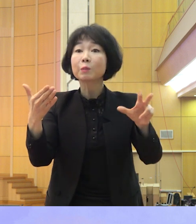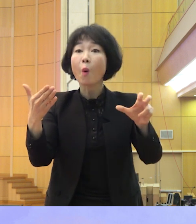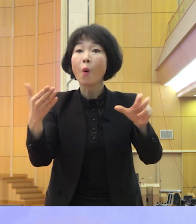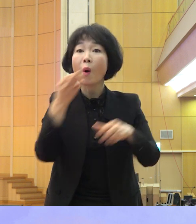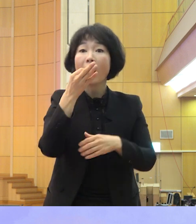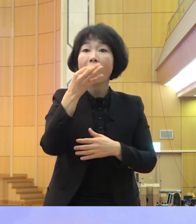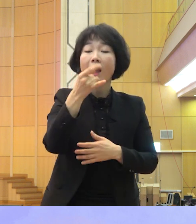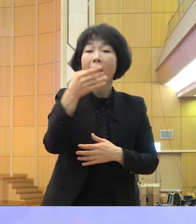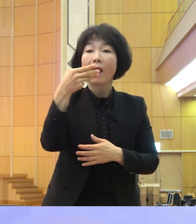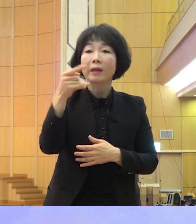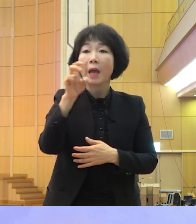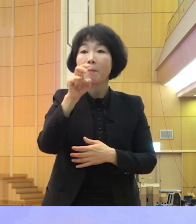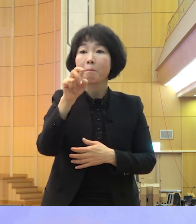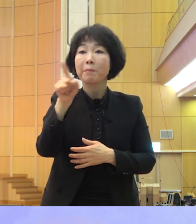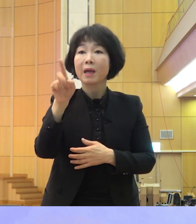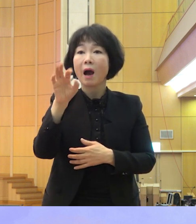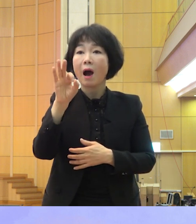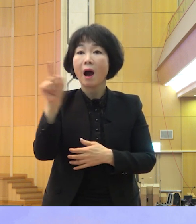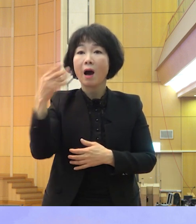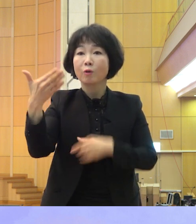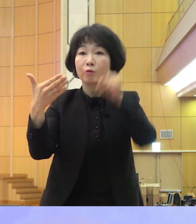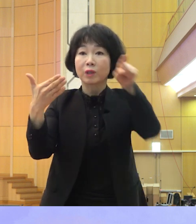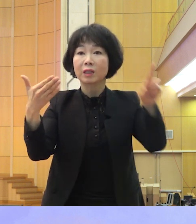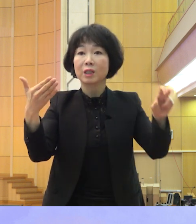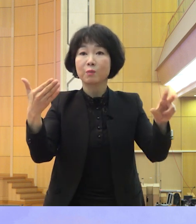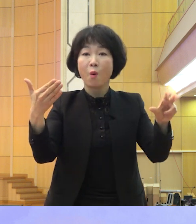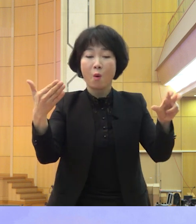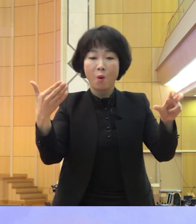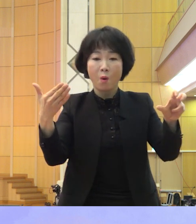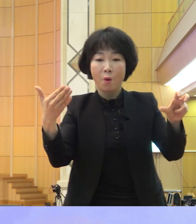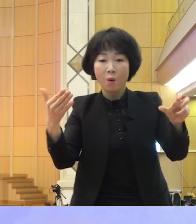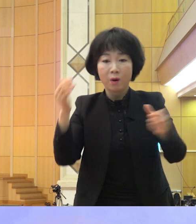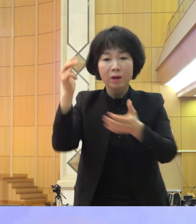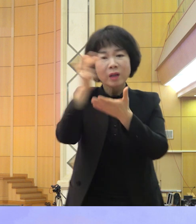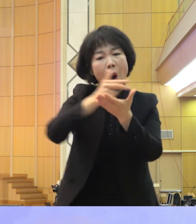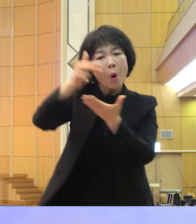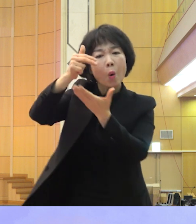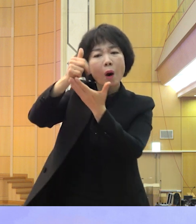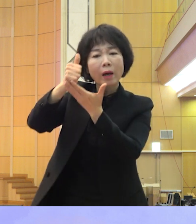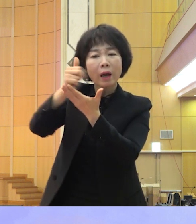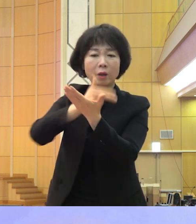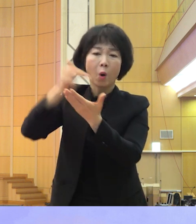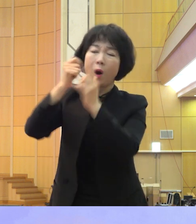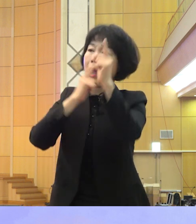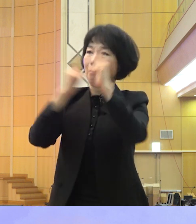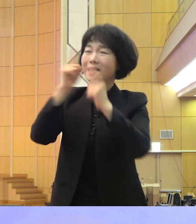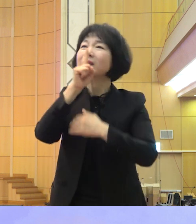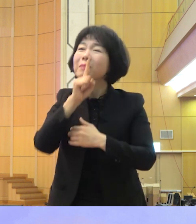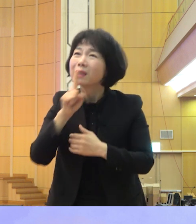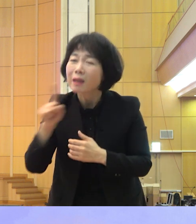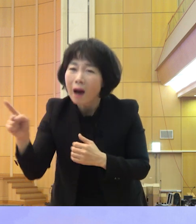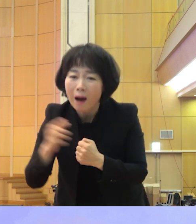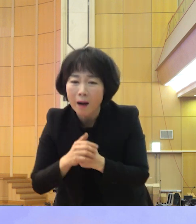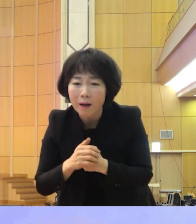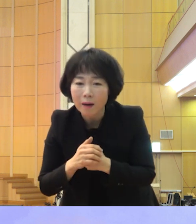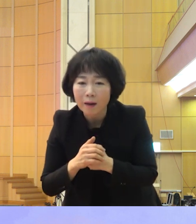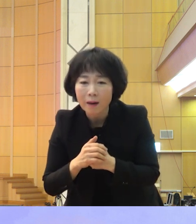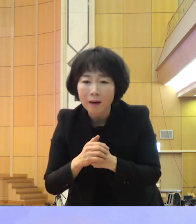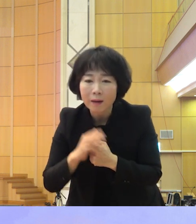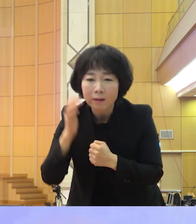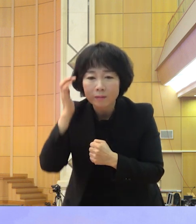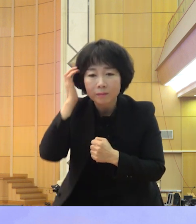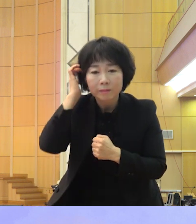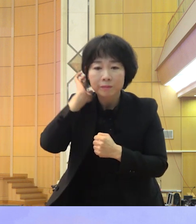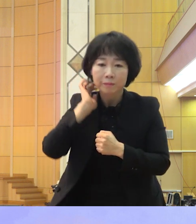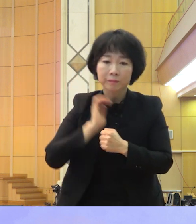1065페이지 에레미야 9장 25절 말씀 보니까 여호와의 말씀이니라. 여호와의 말씀이니라. 이